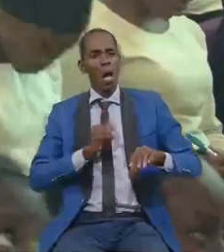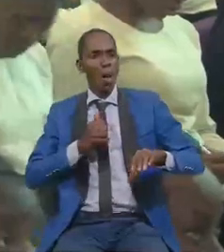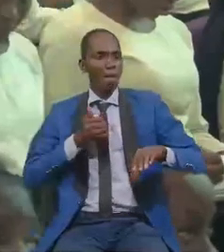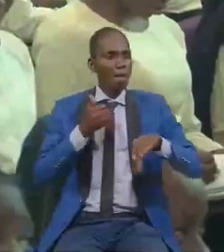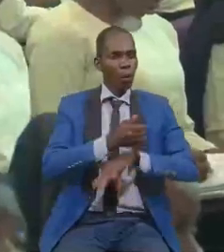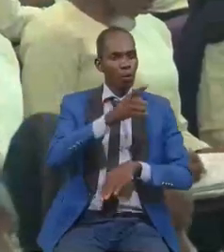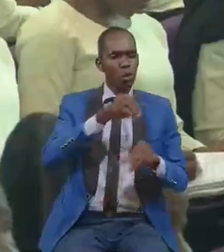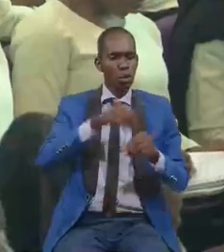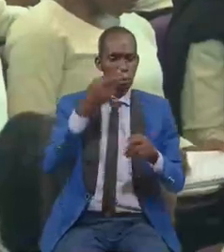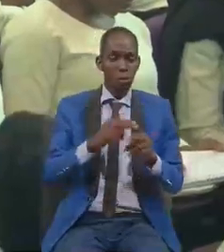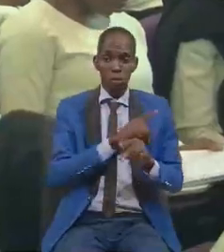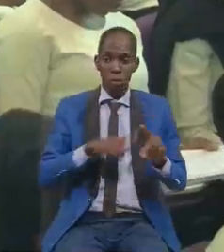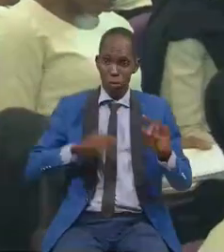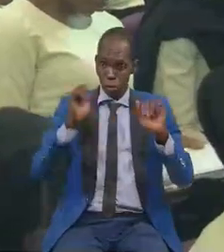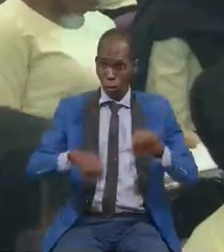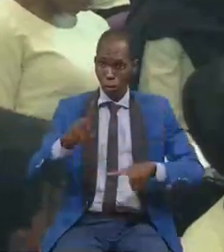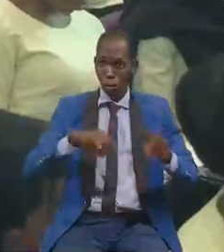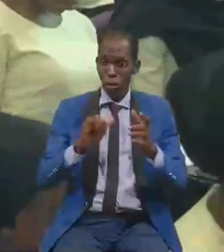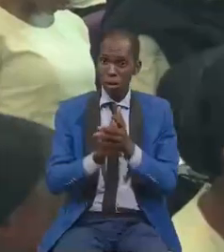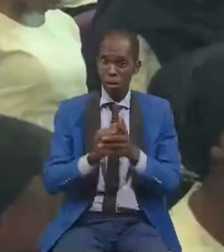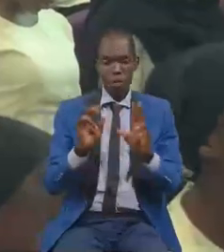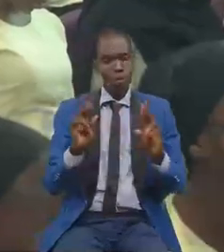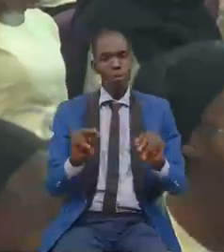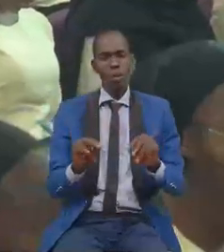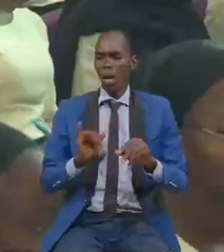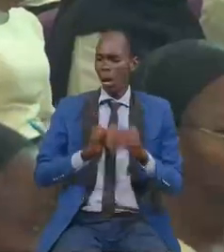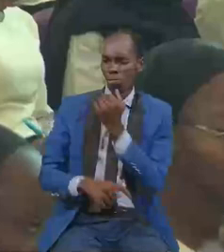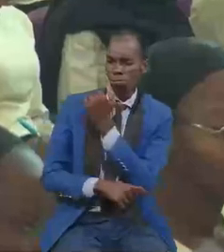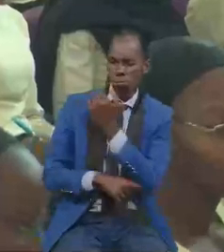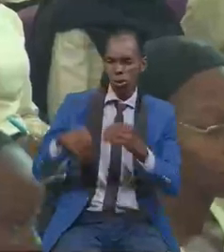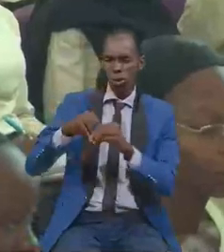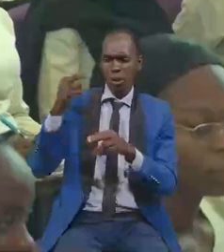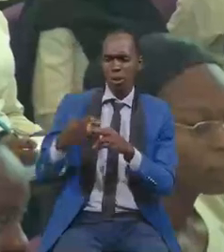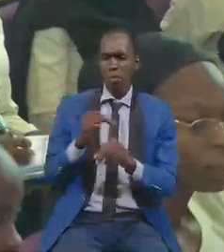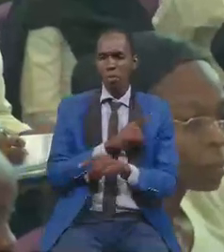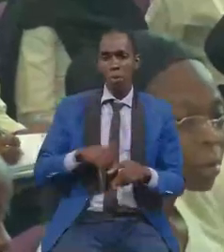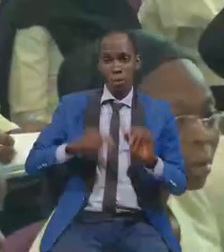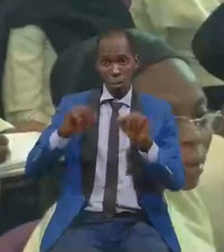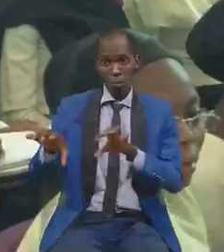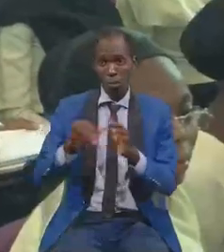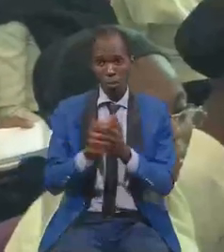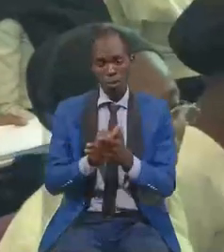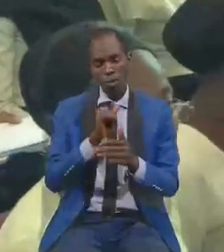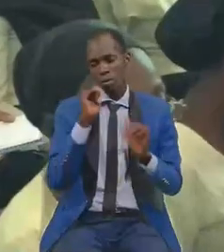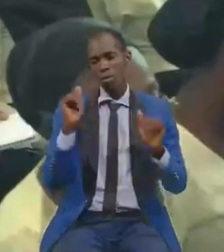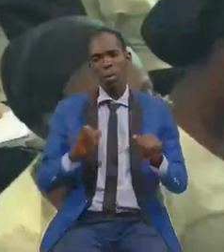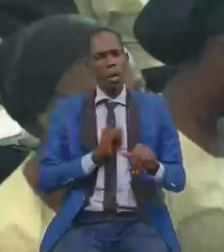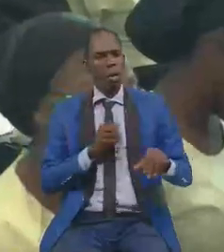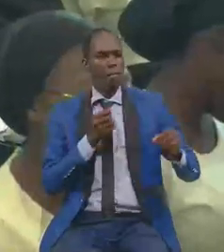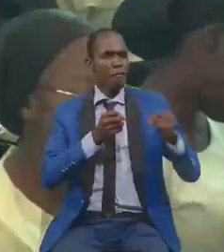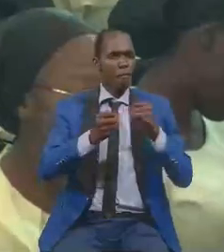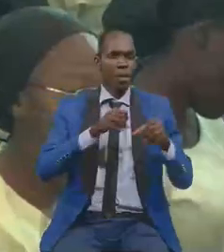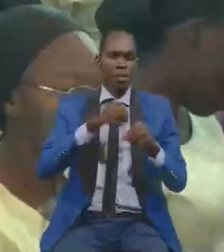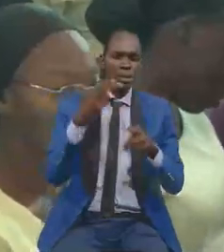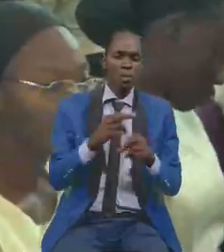Jésus. Tu ne peux pas le faire. Je vole au nom de Jésus. Tu ne peux pas faire ça. Que je lutte au nom de Jésus. Tu ne peux pas